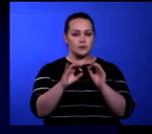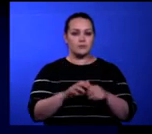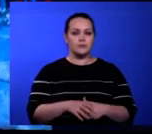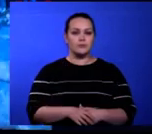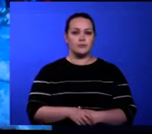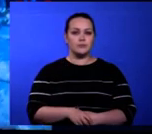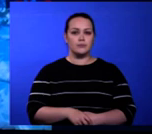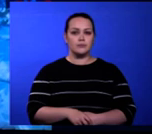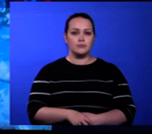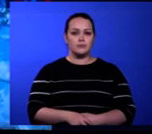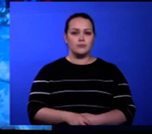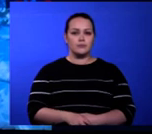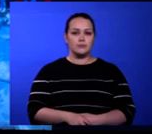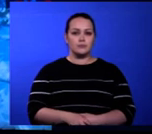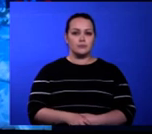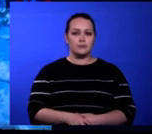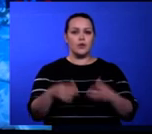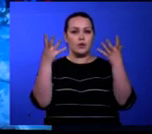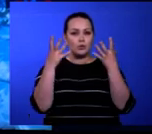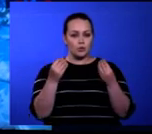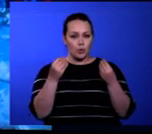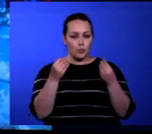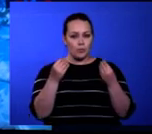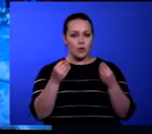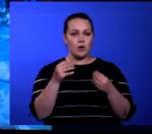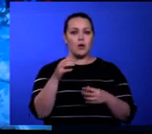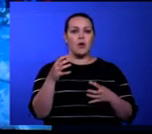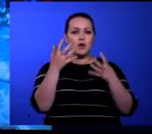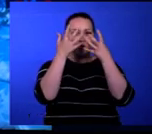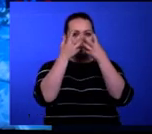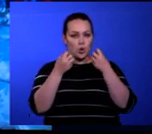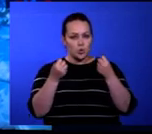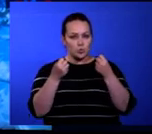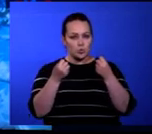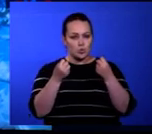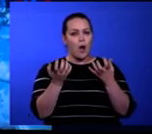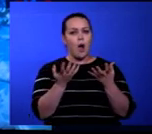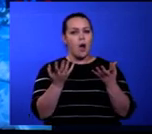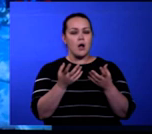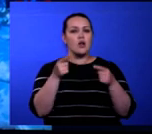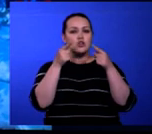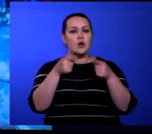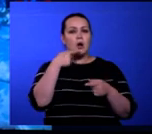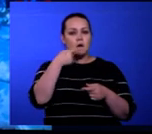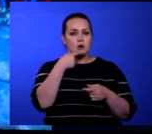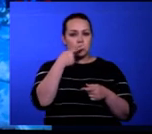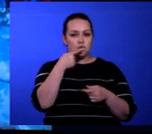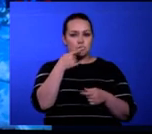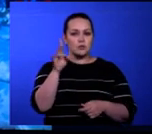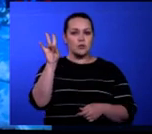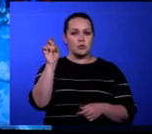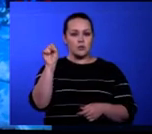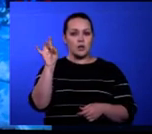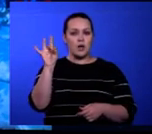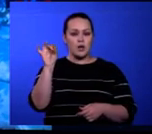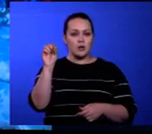Итак, днем и ночью. Какая часть речи? Наречие.